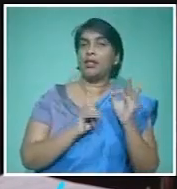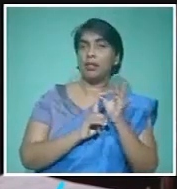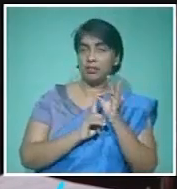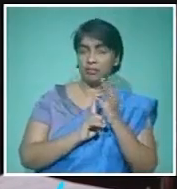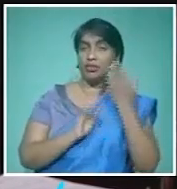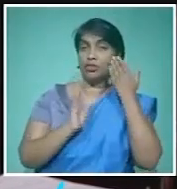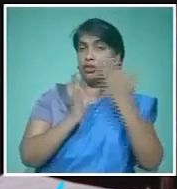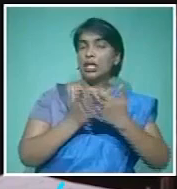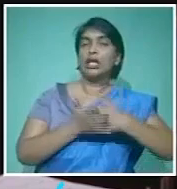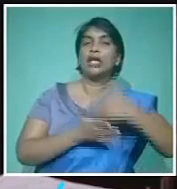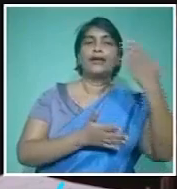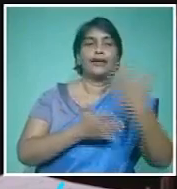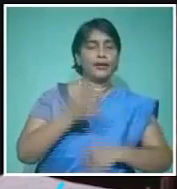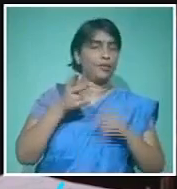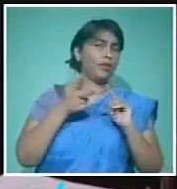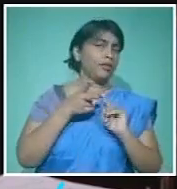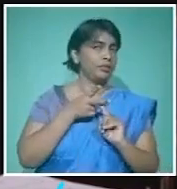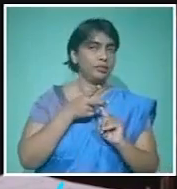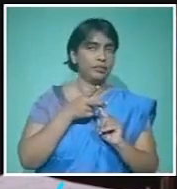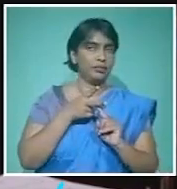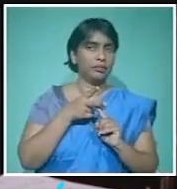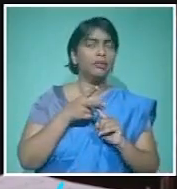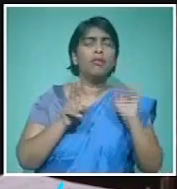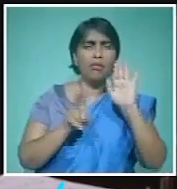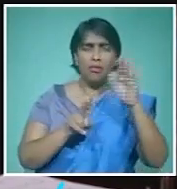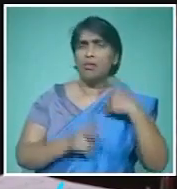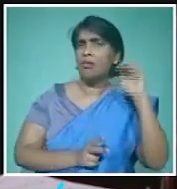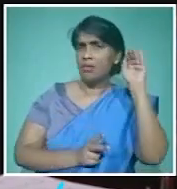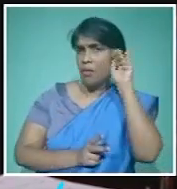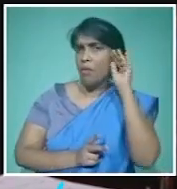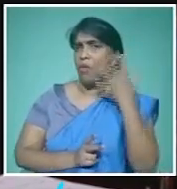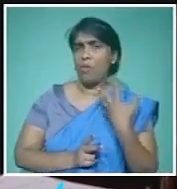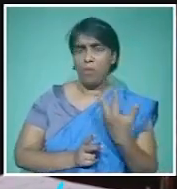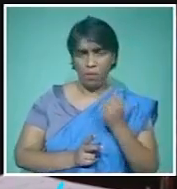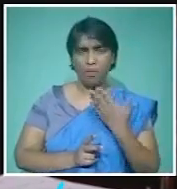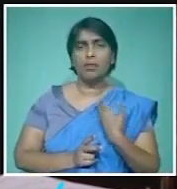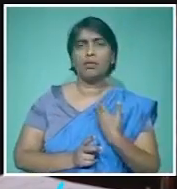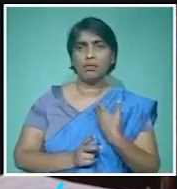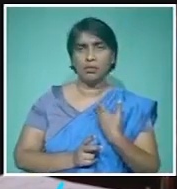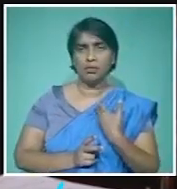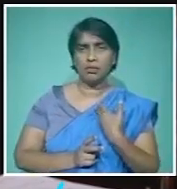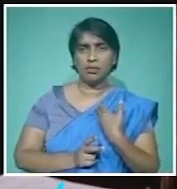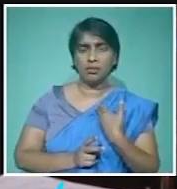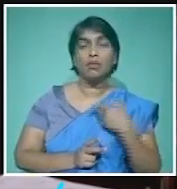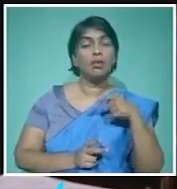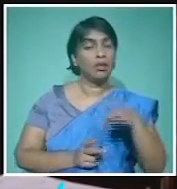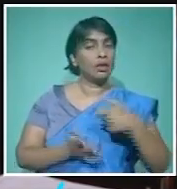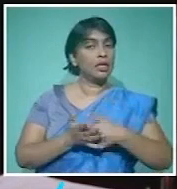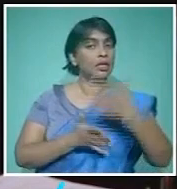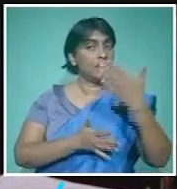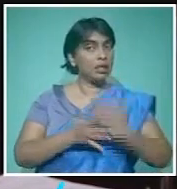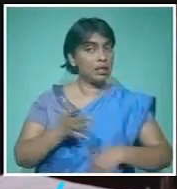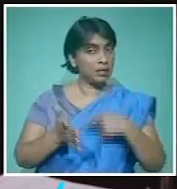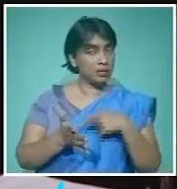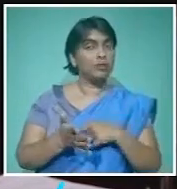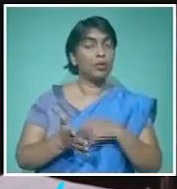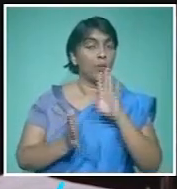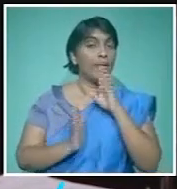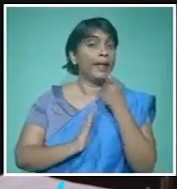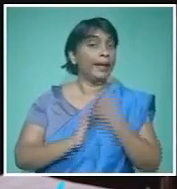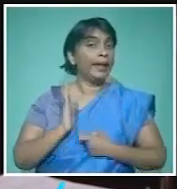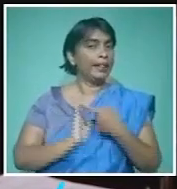ඉදිරිපත් කරන ලද වාර්තාවක්. ඒතර දැන් අපිට දැනගන්න ඕනකම තියෙන්නේ මේ වාර්තාව ඒක ඒක නීතිය